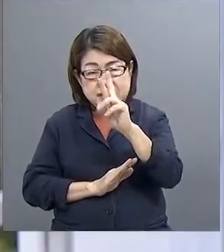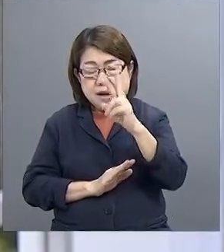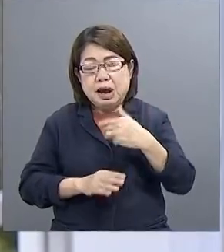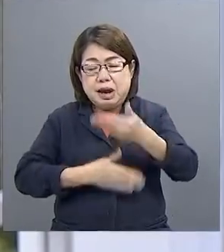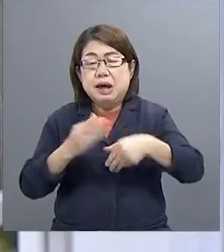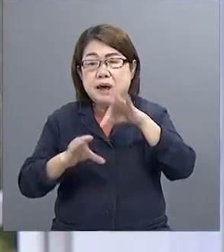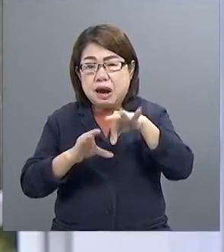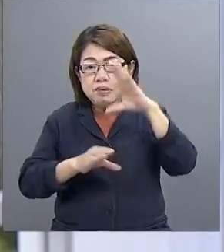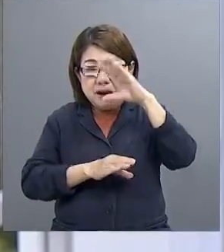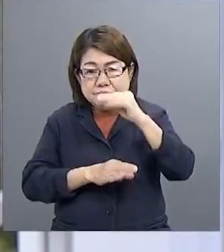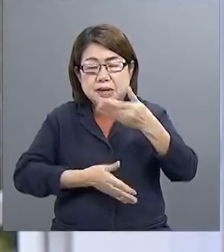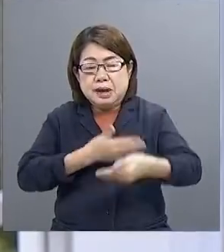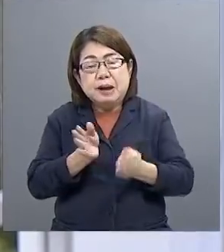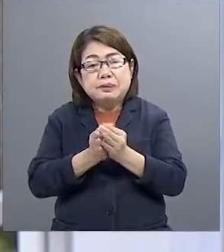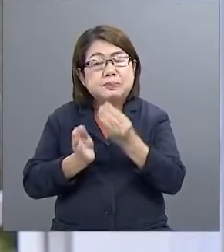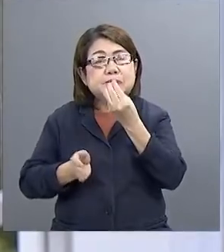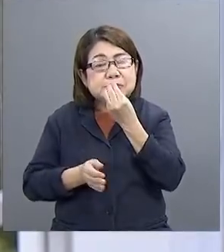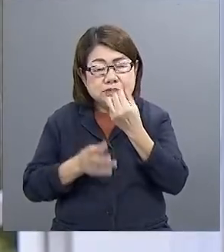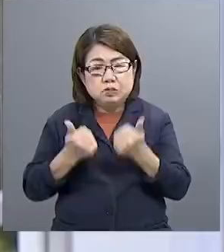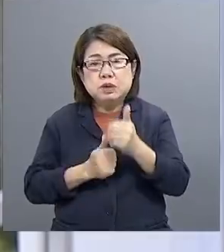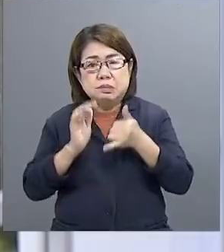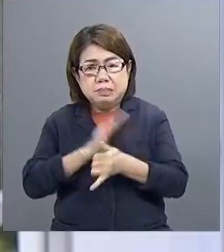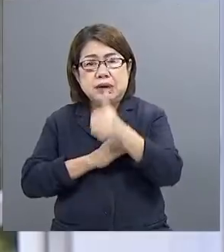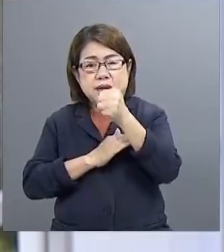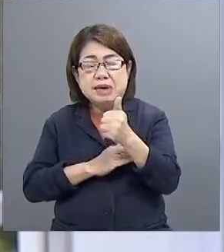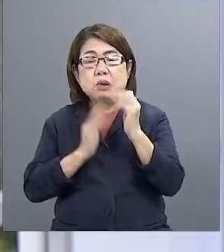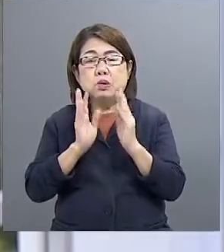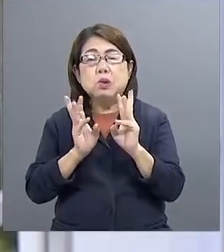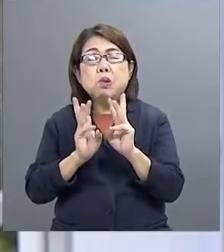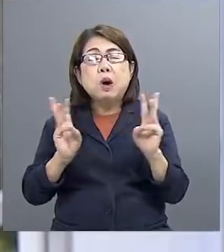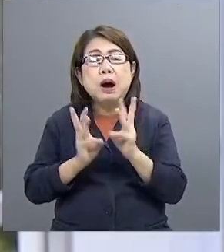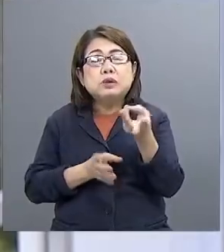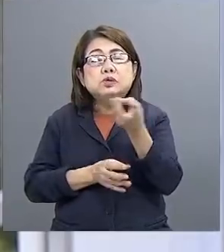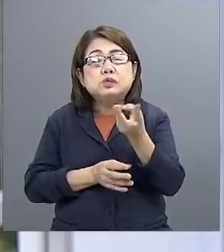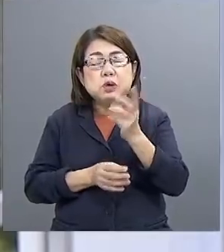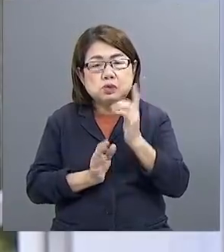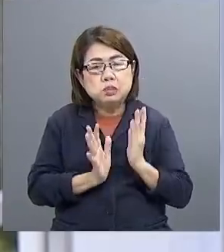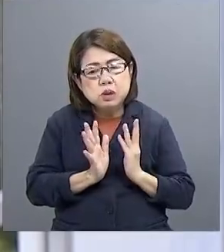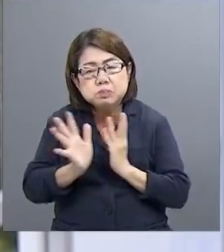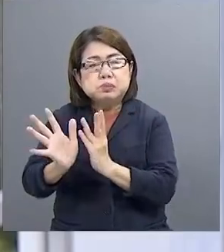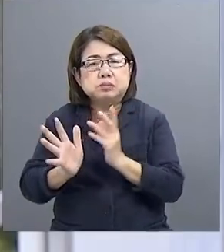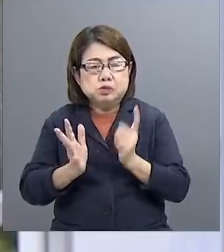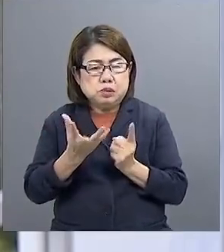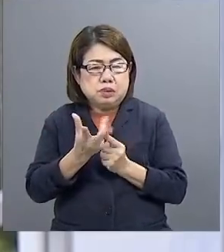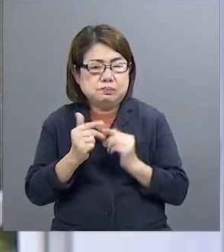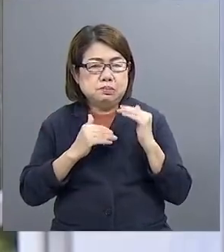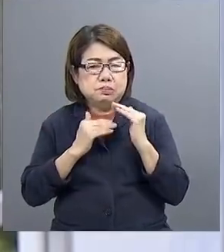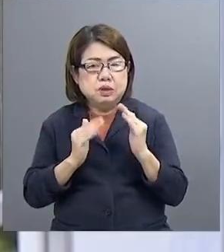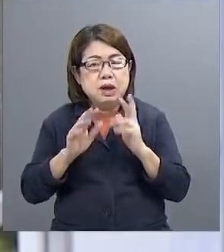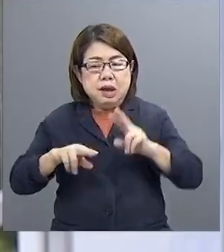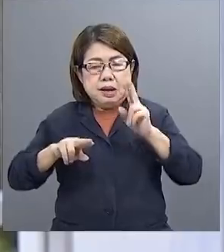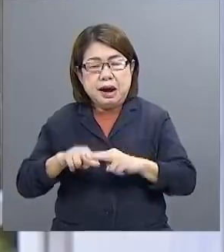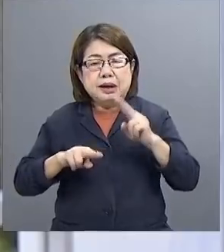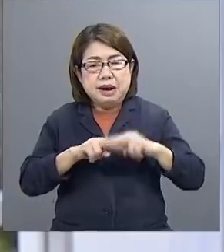น่าจะไปช่วงนี้น่าจะดีหรือเพราะว่าคนจะไม่เยอะครับนะเพราะว่าจะต้องกำหนดคนใช้บริการอาจจะ 3โต๊ะ 4โต๊ะอะไร